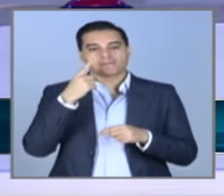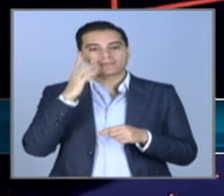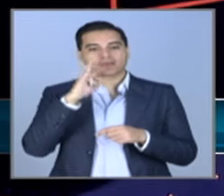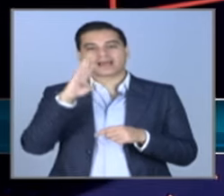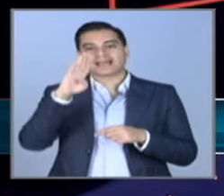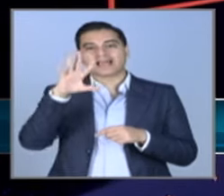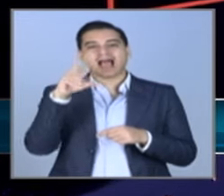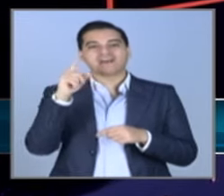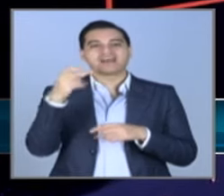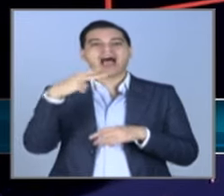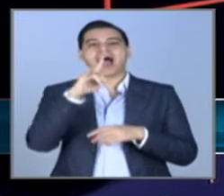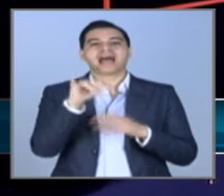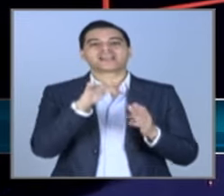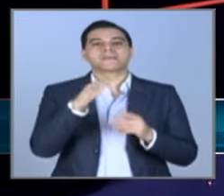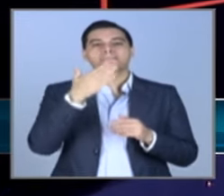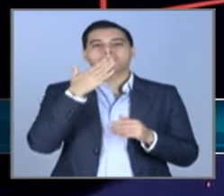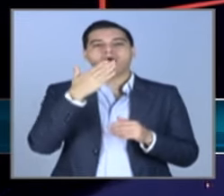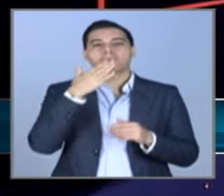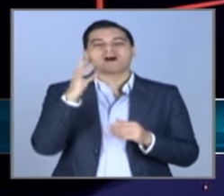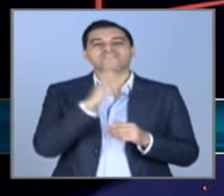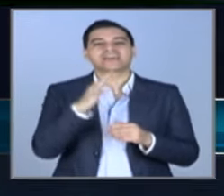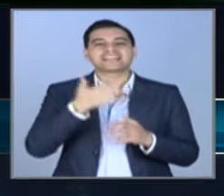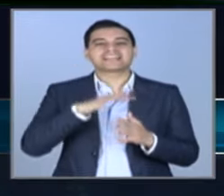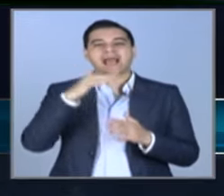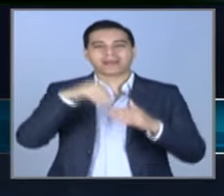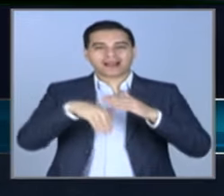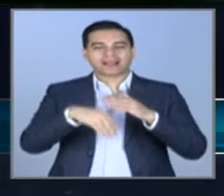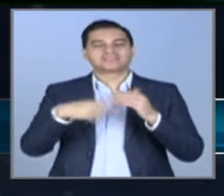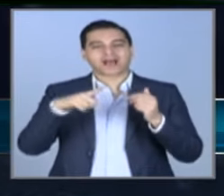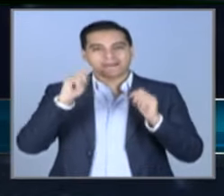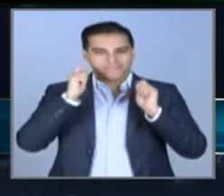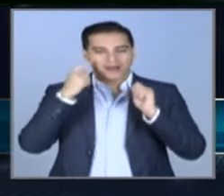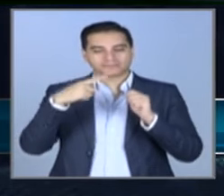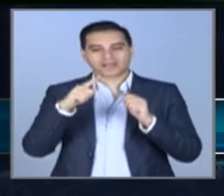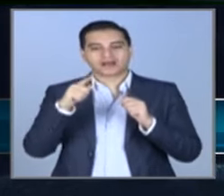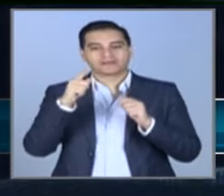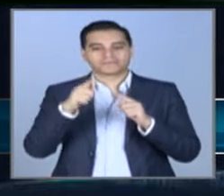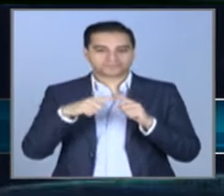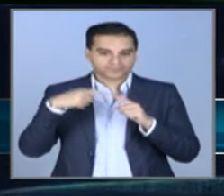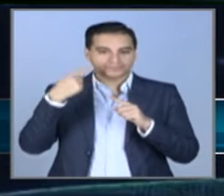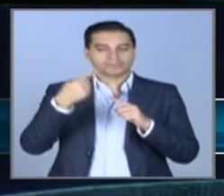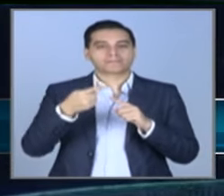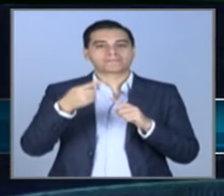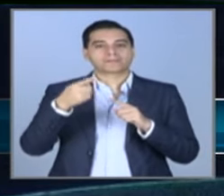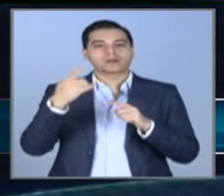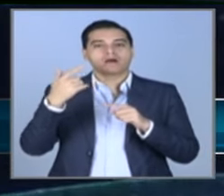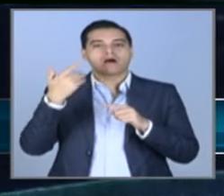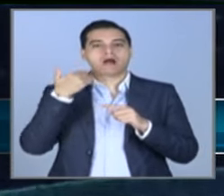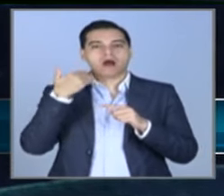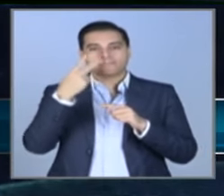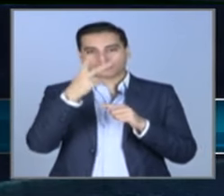صح. في عهد أي رئيس تأسست الجمهورية الفرنسية الخامسة؟ لويس التاسع. غلط. ما هو خمس